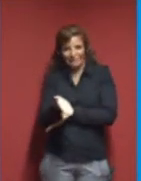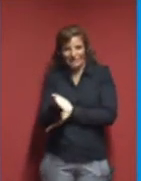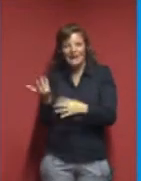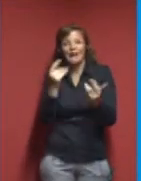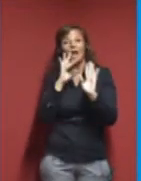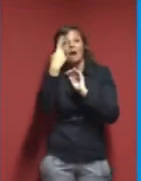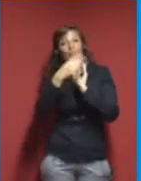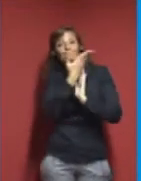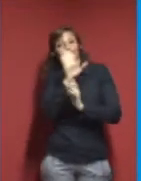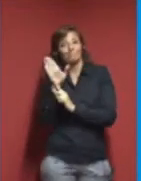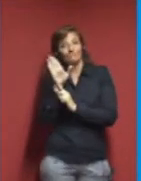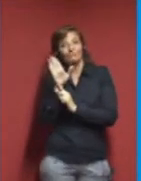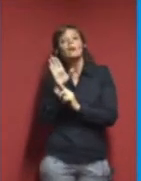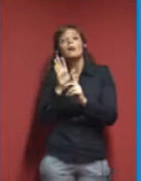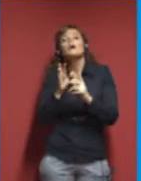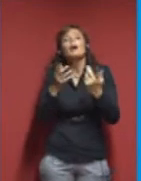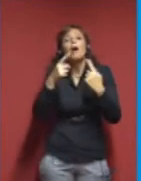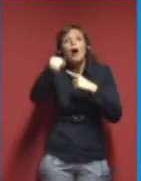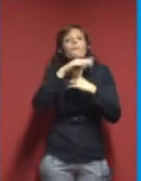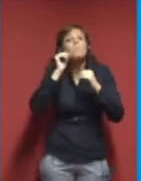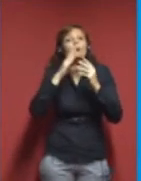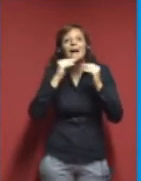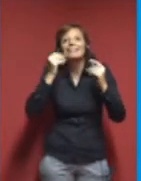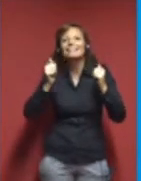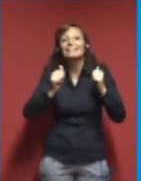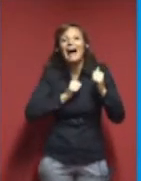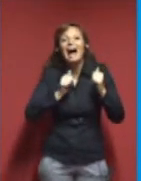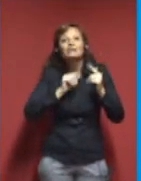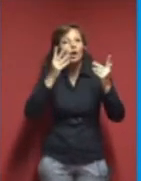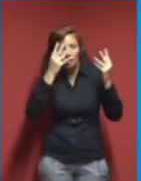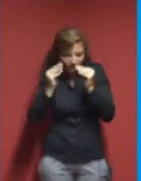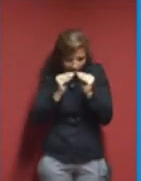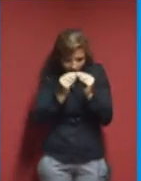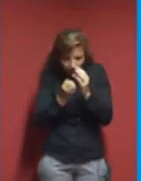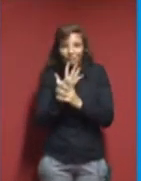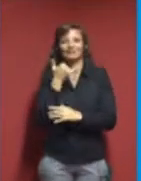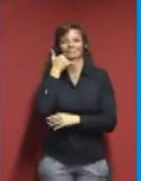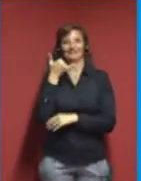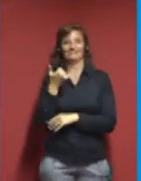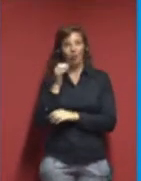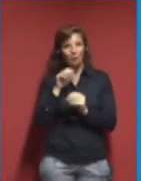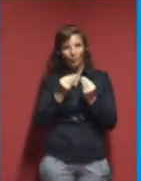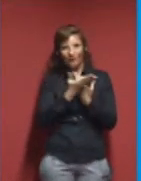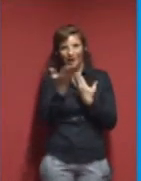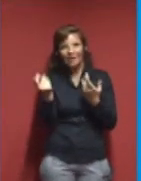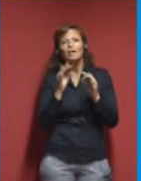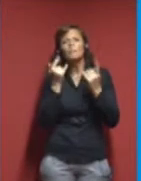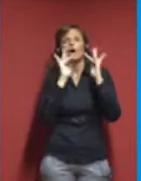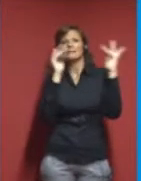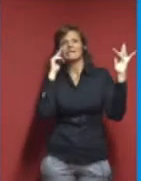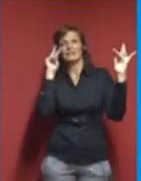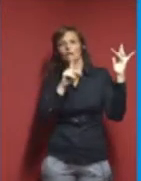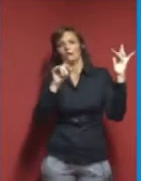questo mostra che potrete farne uno completamente da soli. E potete andare sul sito web di Dave, c'è tutto